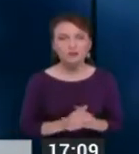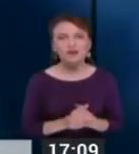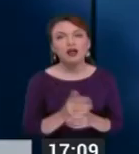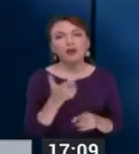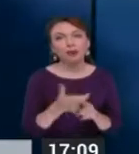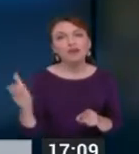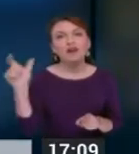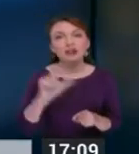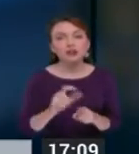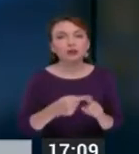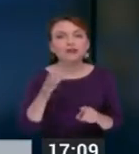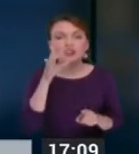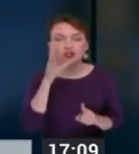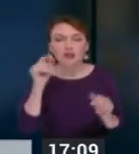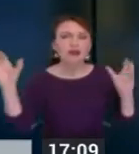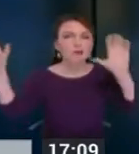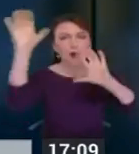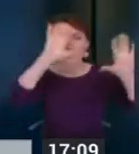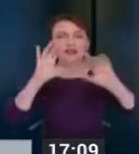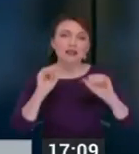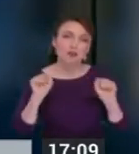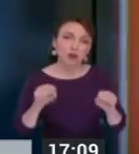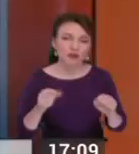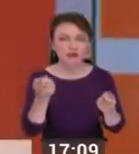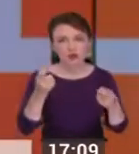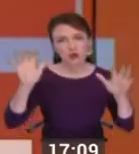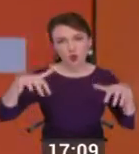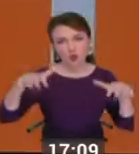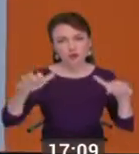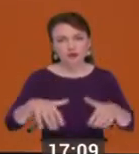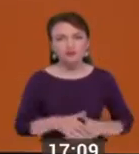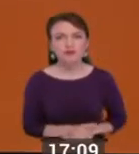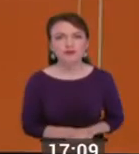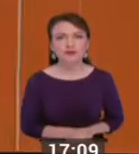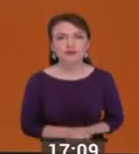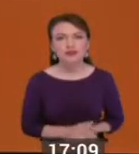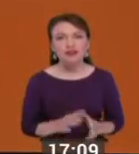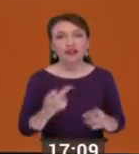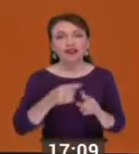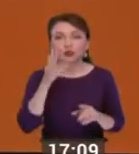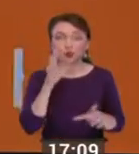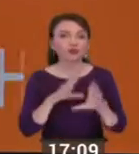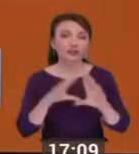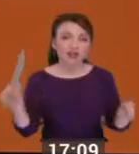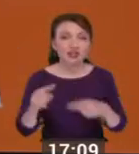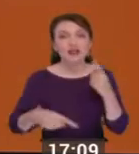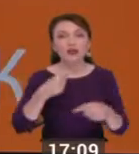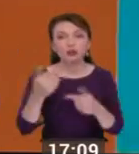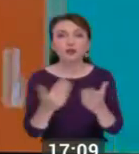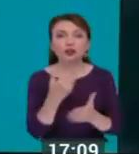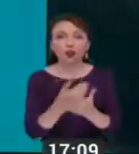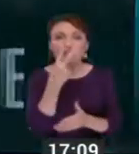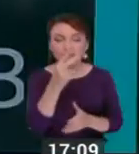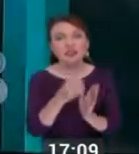Переважатиме цей час мінлива хмарність і можливий невеликий дощ. Що ж, на цю годину в мене все. Наступний випуск дивіться